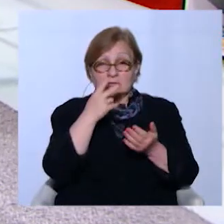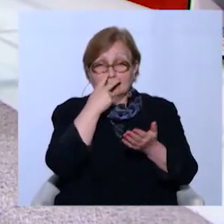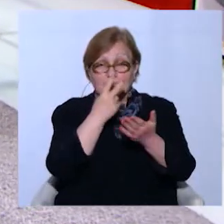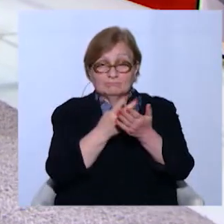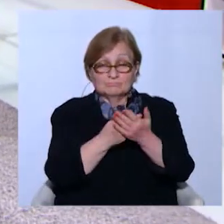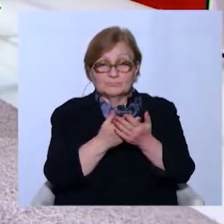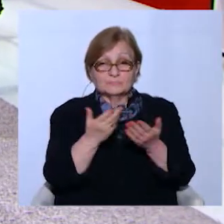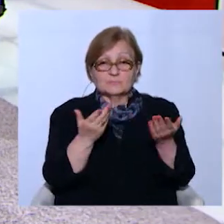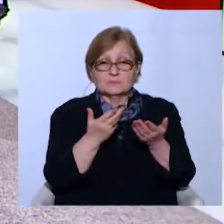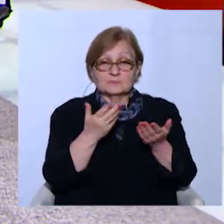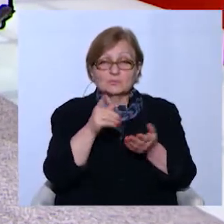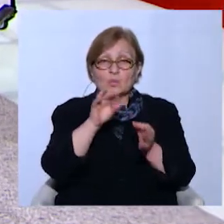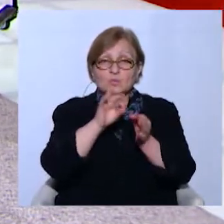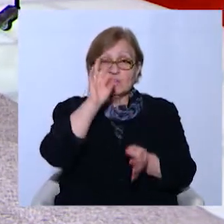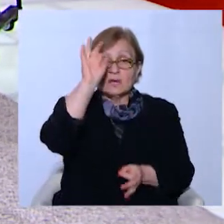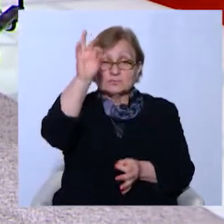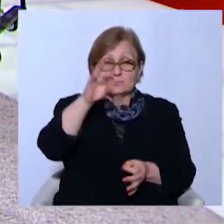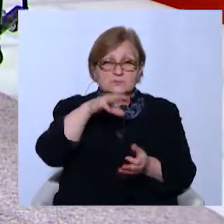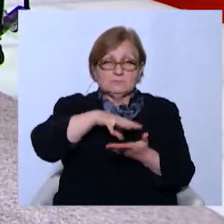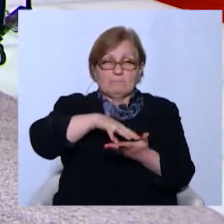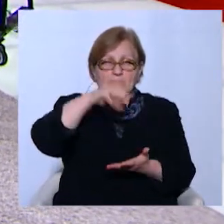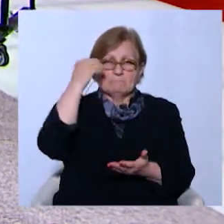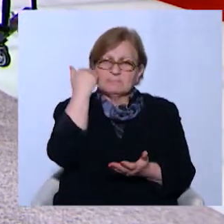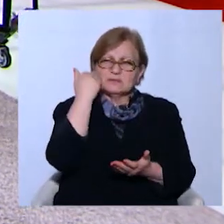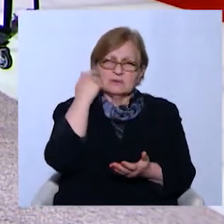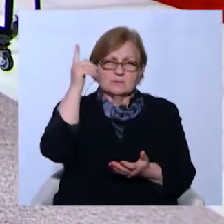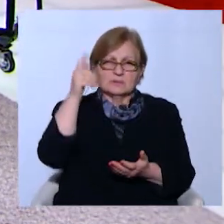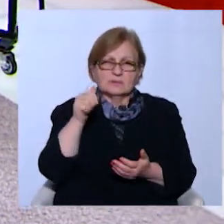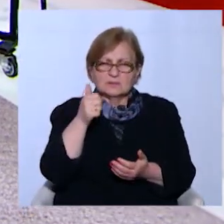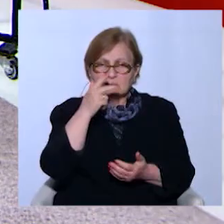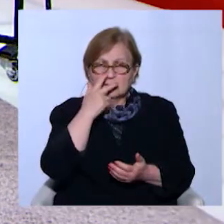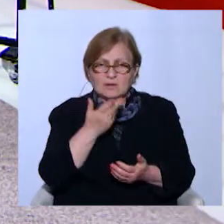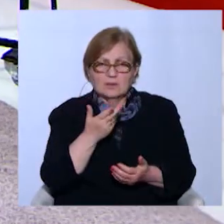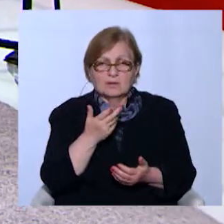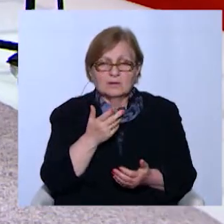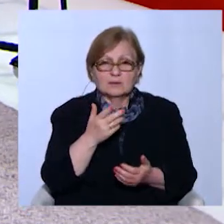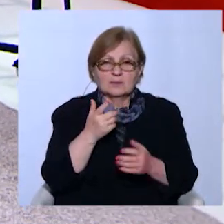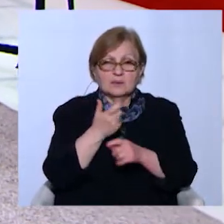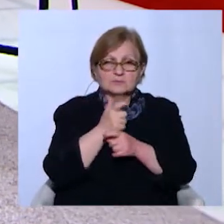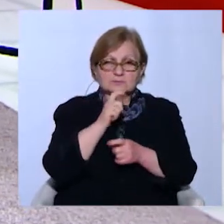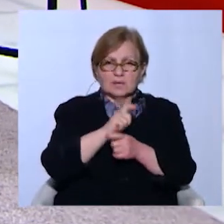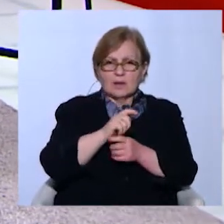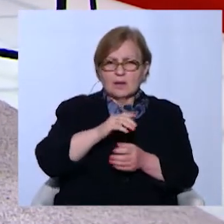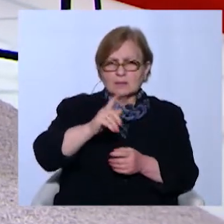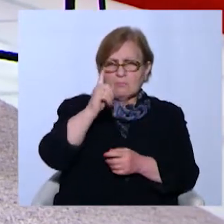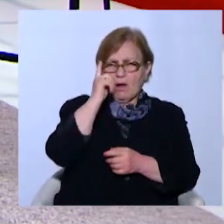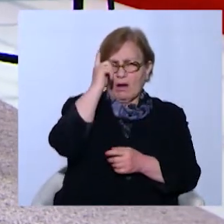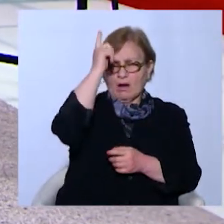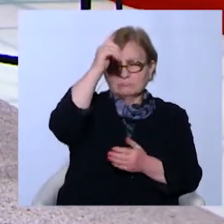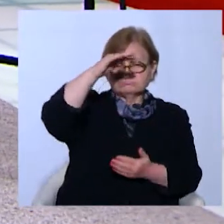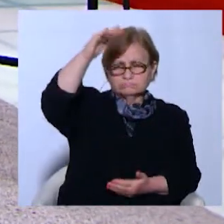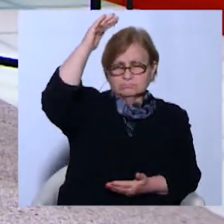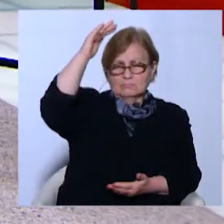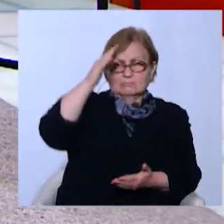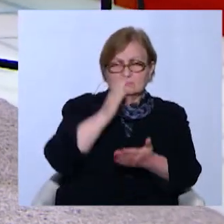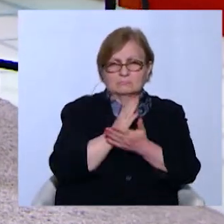როგორ გაზომეს პირამიდა და რაში გამოადგათ მათ სამკუთხედების მსგავსება. ახლა წარმოიდგინეთ, რომ პირამიდა ძალიან მაღალი იყო. მაღალი